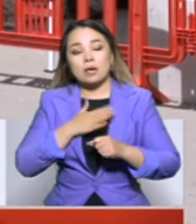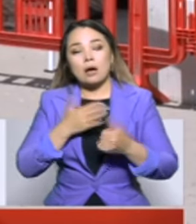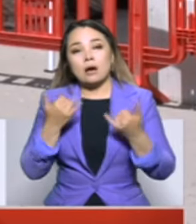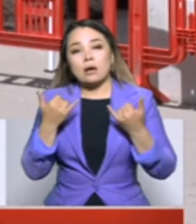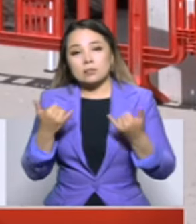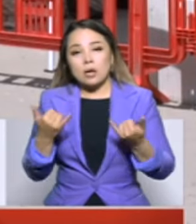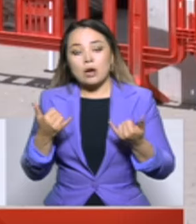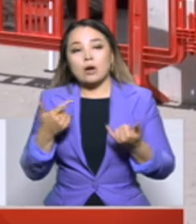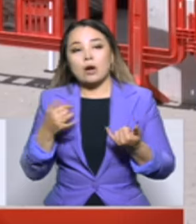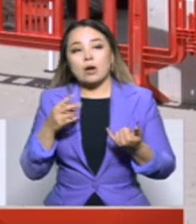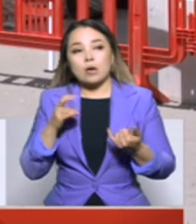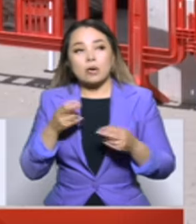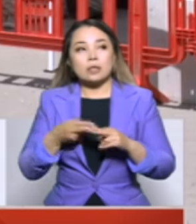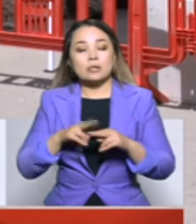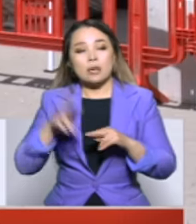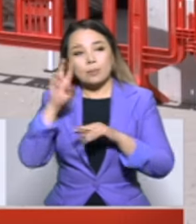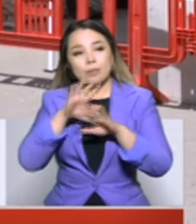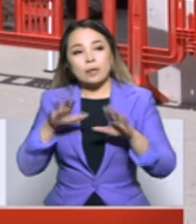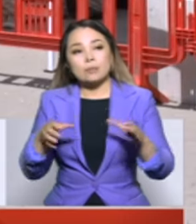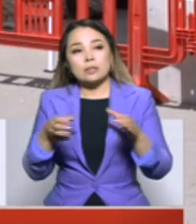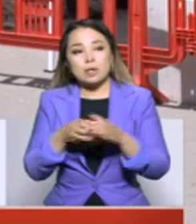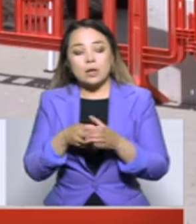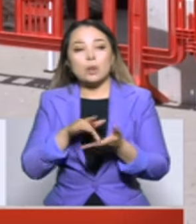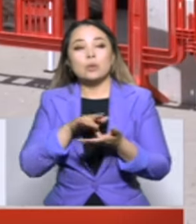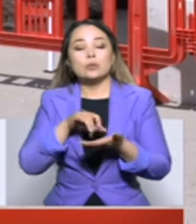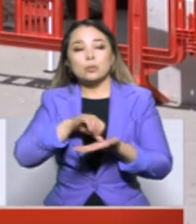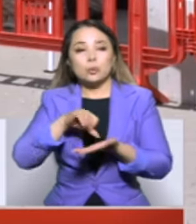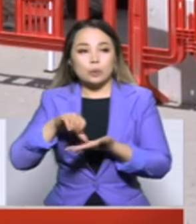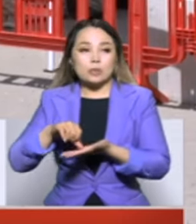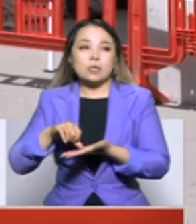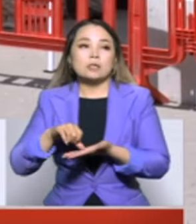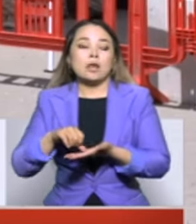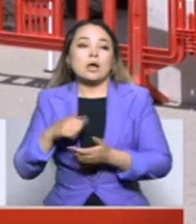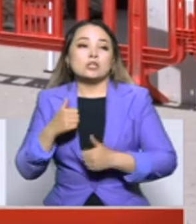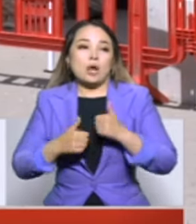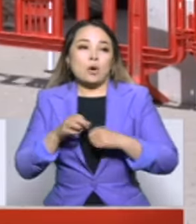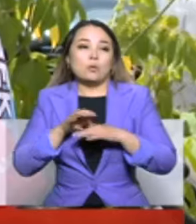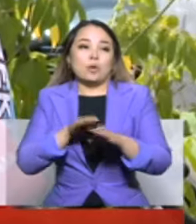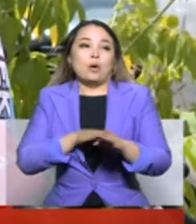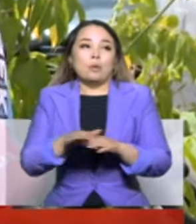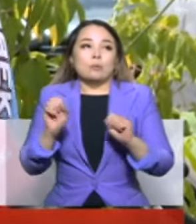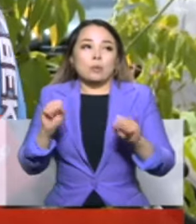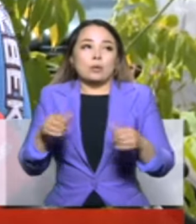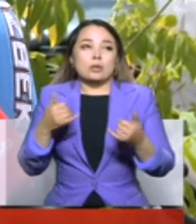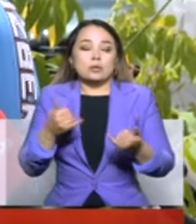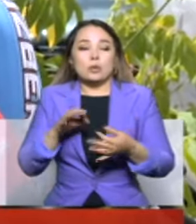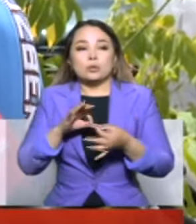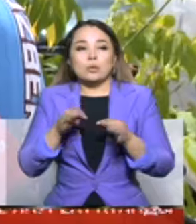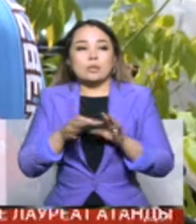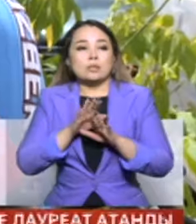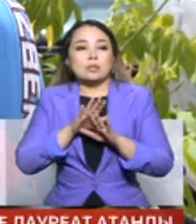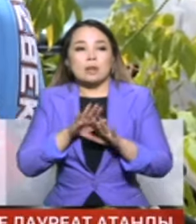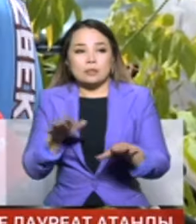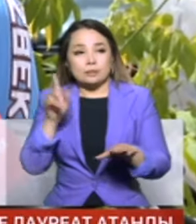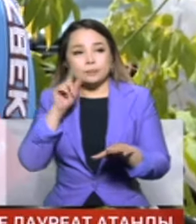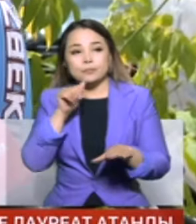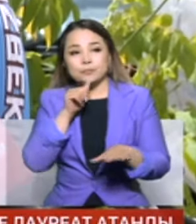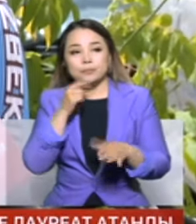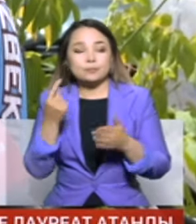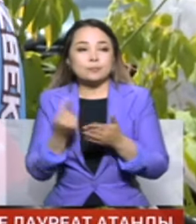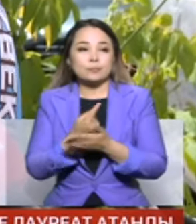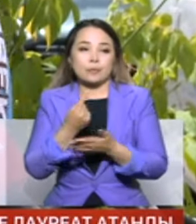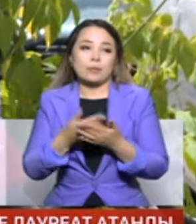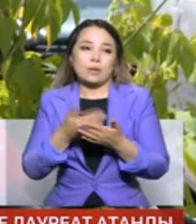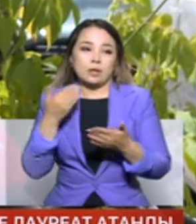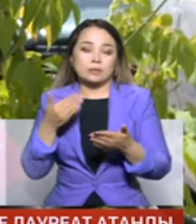қазір Гонконг мемлекетінің төрешілері жарысты өткізіп жатыр. Было несложно, в принципе, трасса. Біз алдын ала жарыс